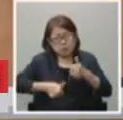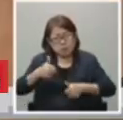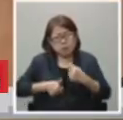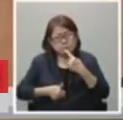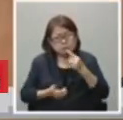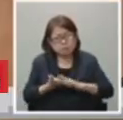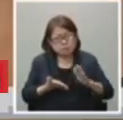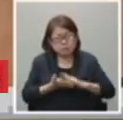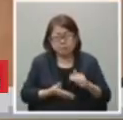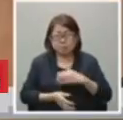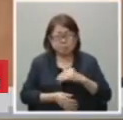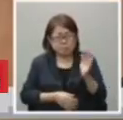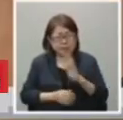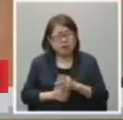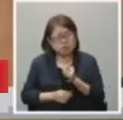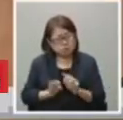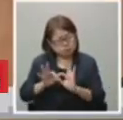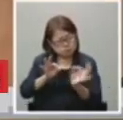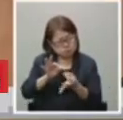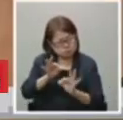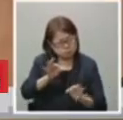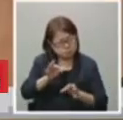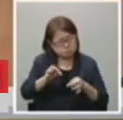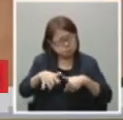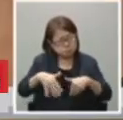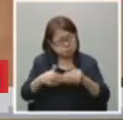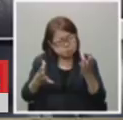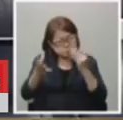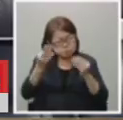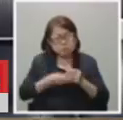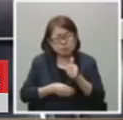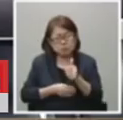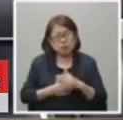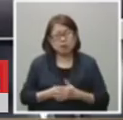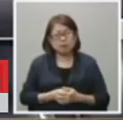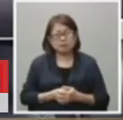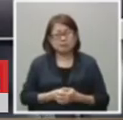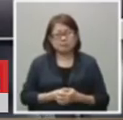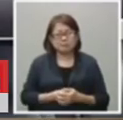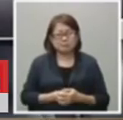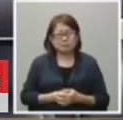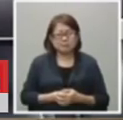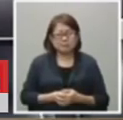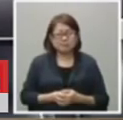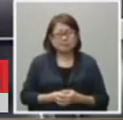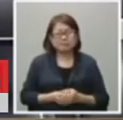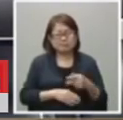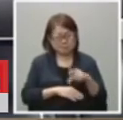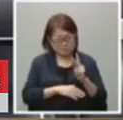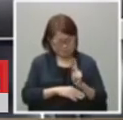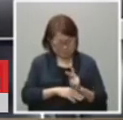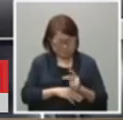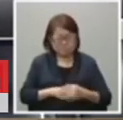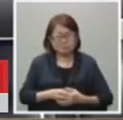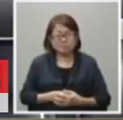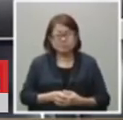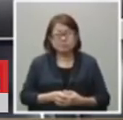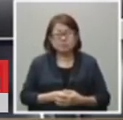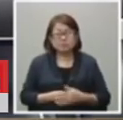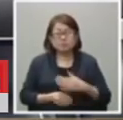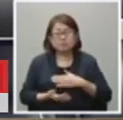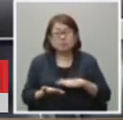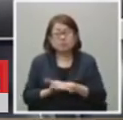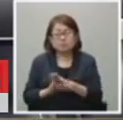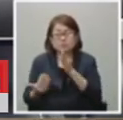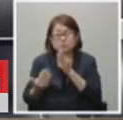แรงด้วยกันนะครับใช้สาระเป็นประโยชน์กับส่วนรวมครับเชิญนะครับ ท่านประธานที่เคารพครับผมจะขออนุญาตเข้าเรื่อง